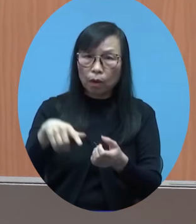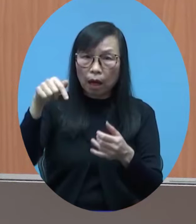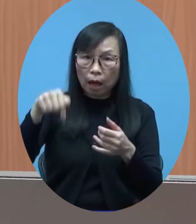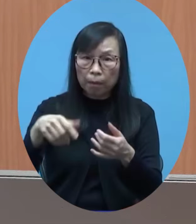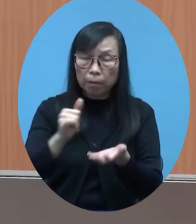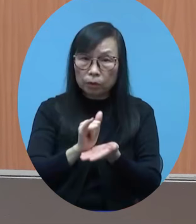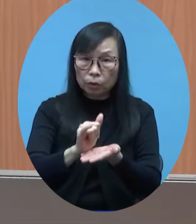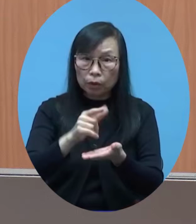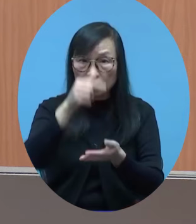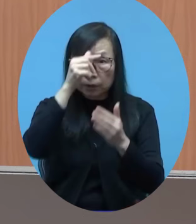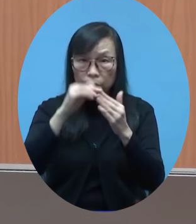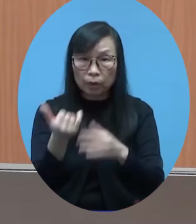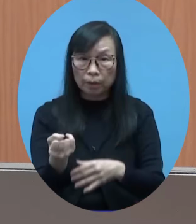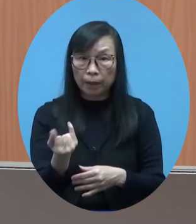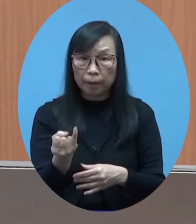送咗入醫院係嘛？